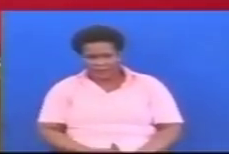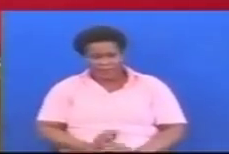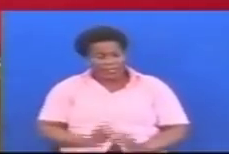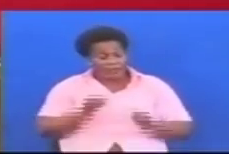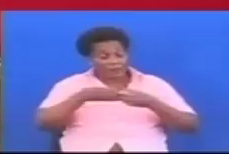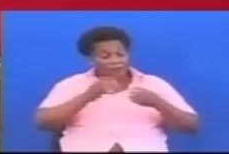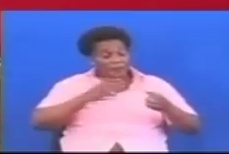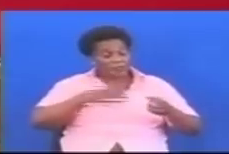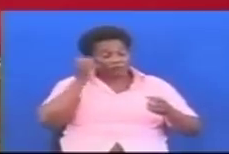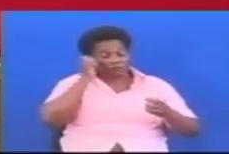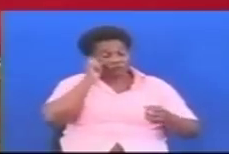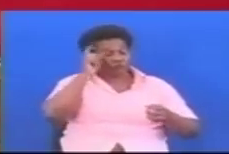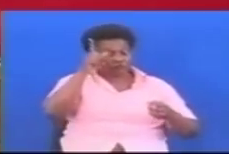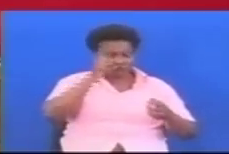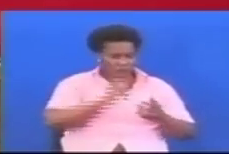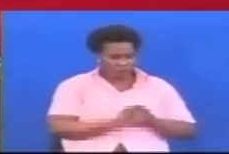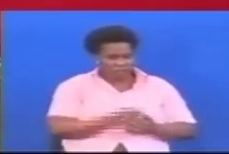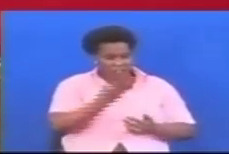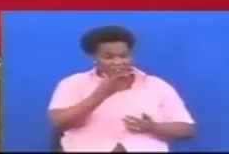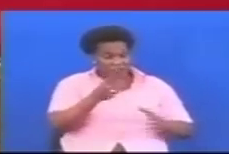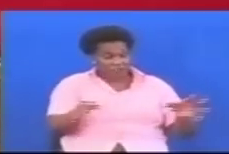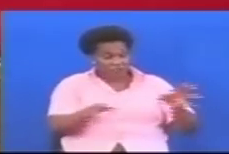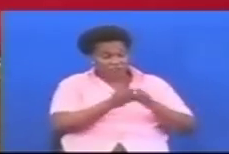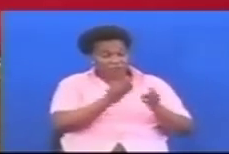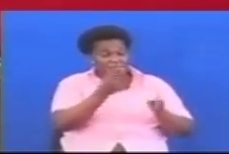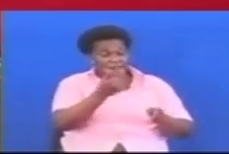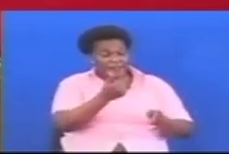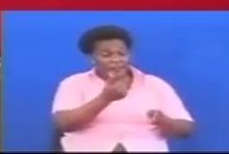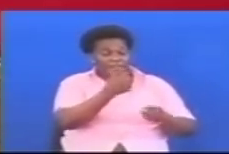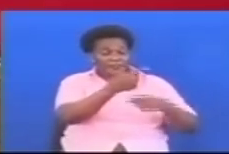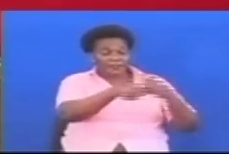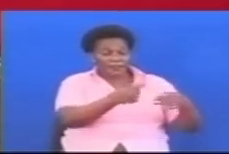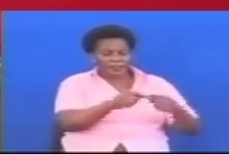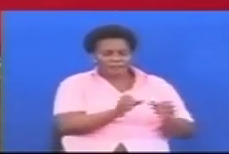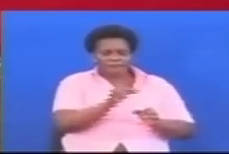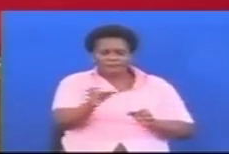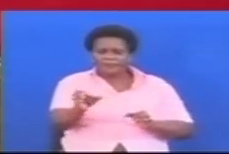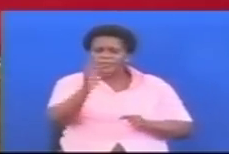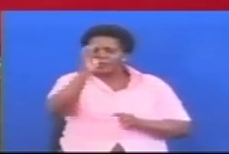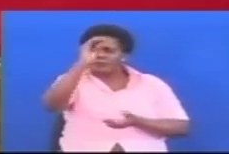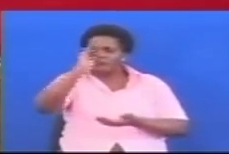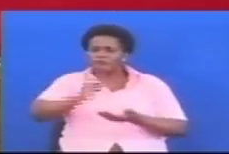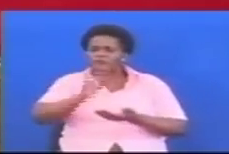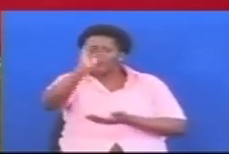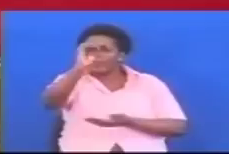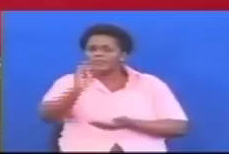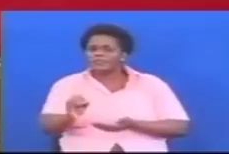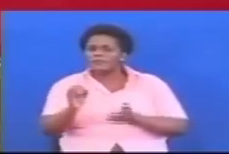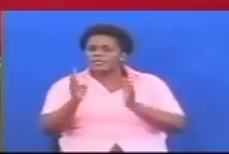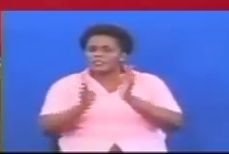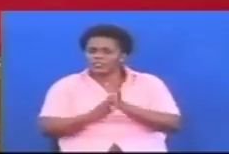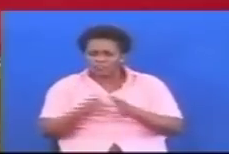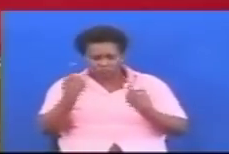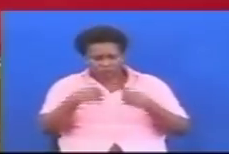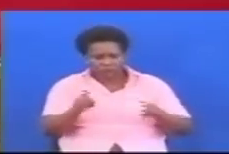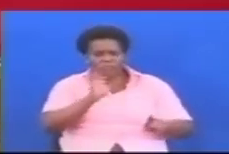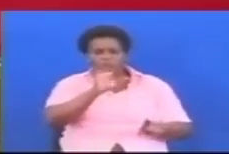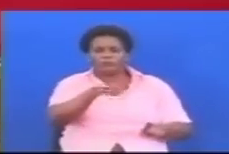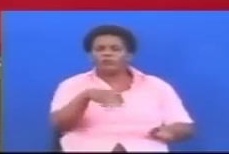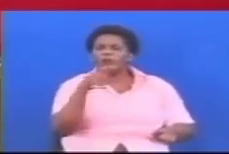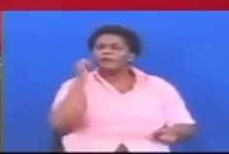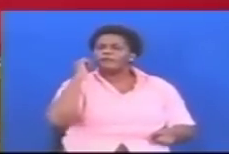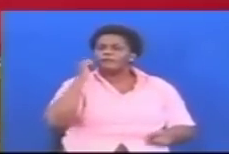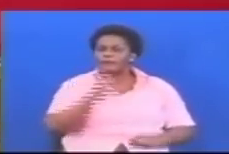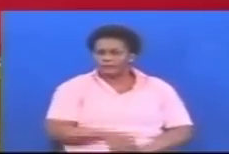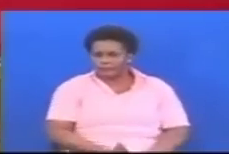kuwa jumla fedha za miradi za maendeleo kilichotengwa ni pungufu ya 9% ya fedha zilizoidhinishwa katika mwaka